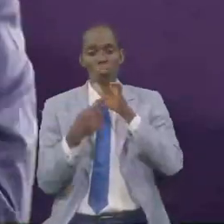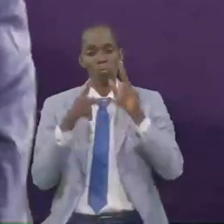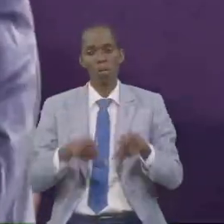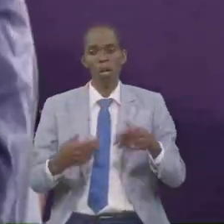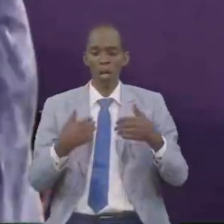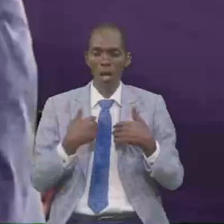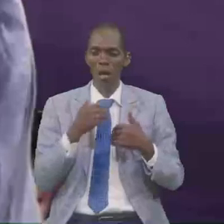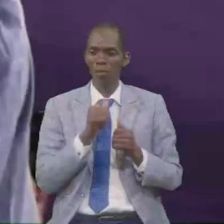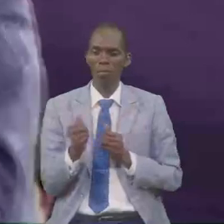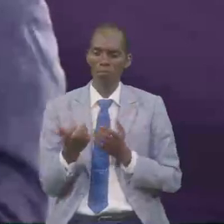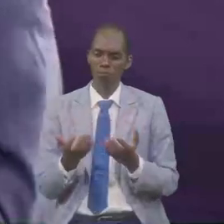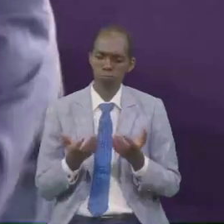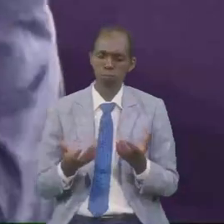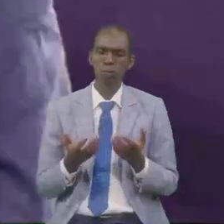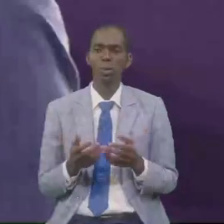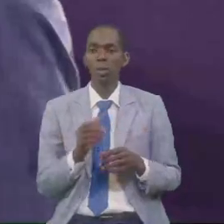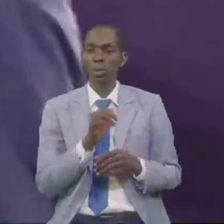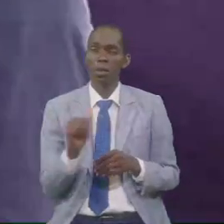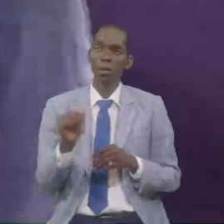Le héros a une passion.